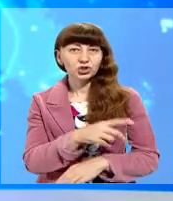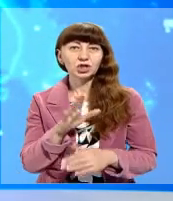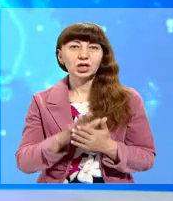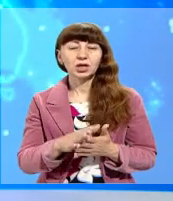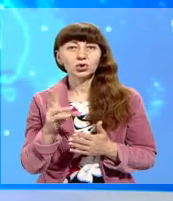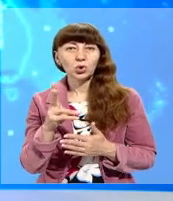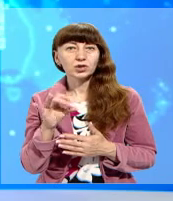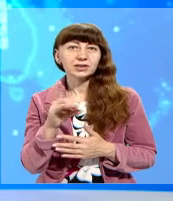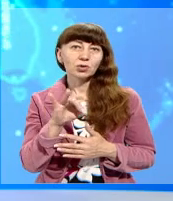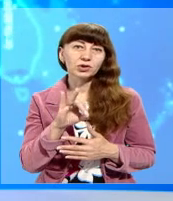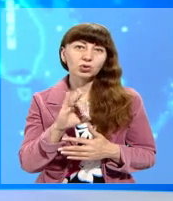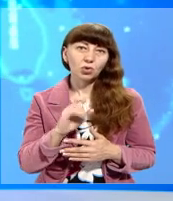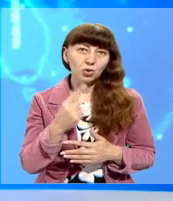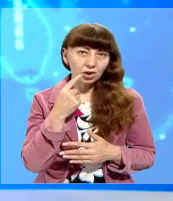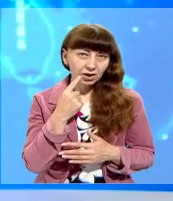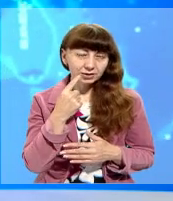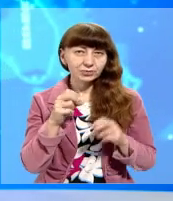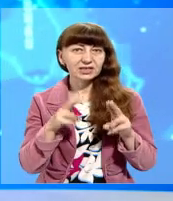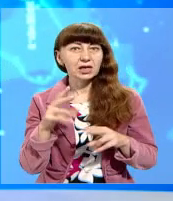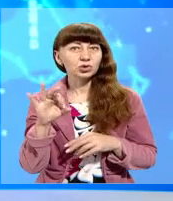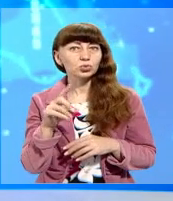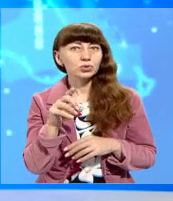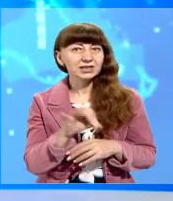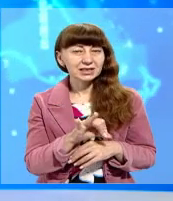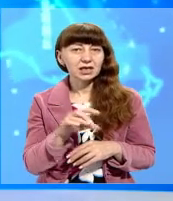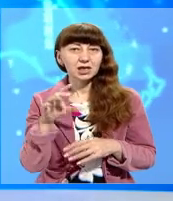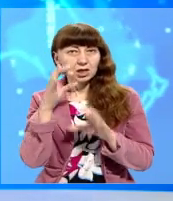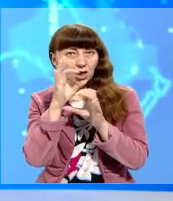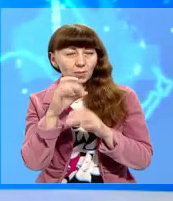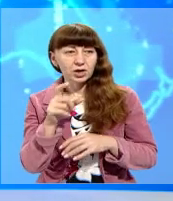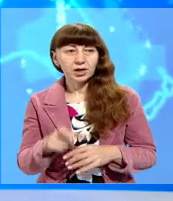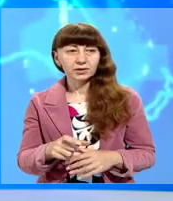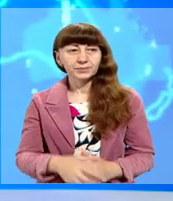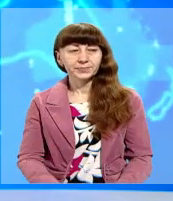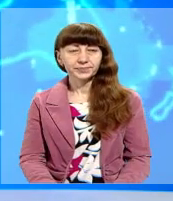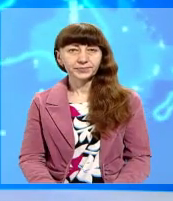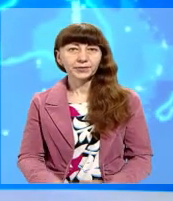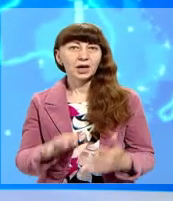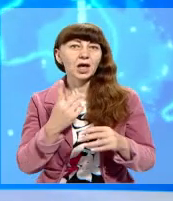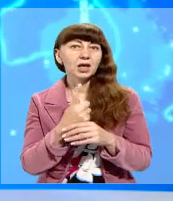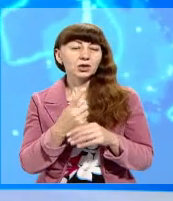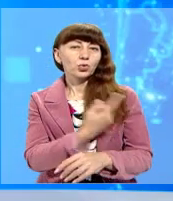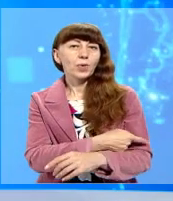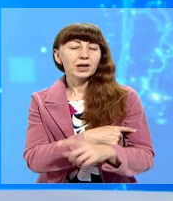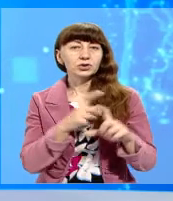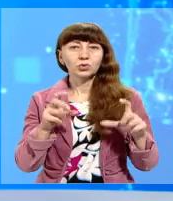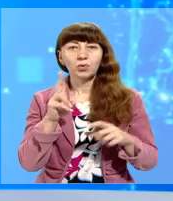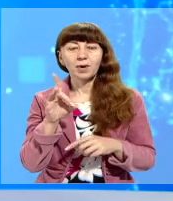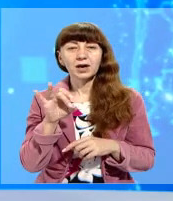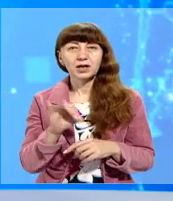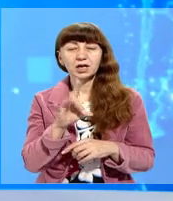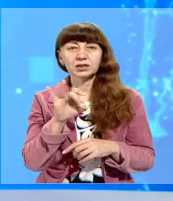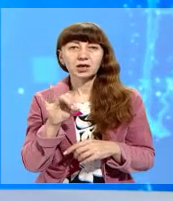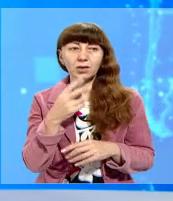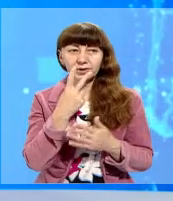стоматолог, акушер-гинеколог, специалист УЗИ и лаборант. На сельскую больницу посмотрел аким области Кумар Аксакалов в рамках своего